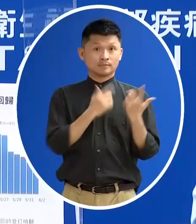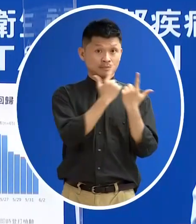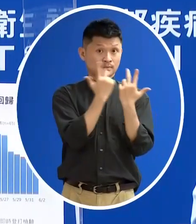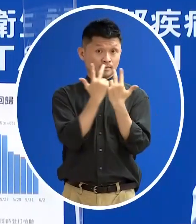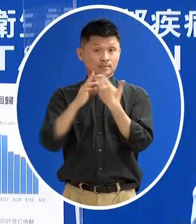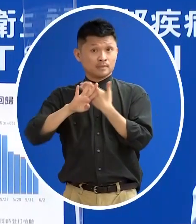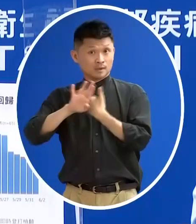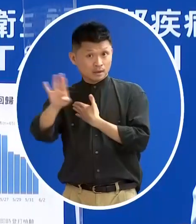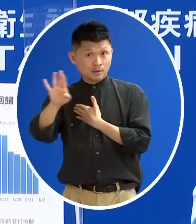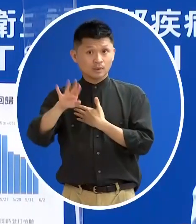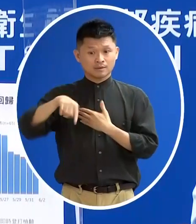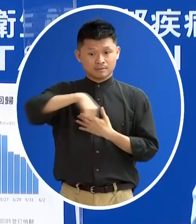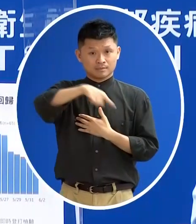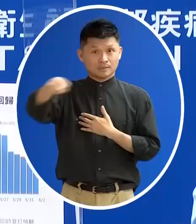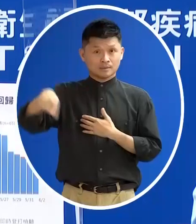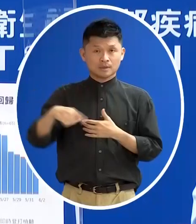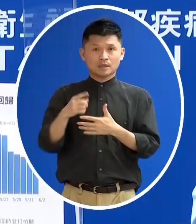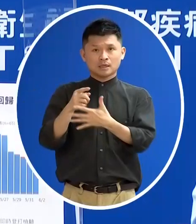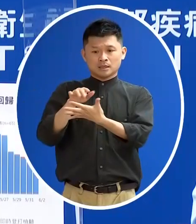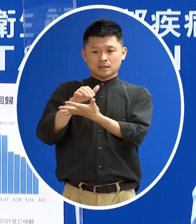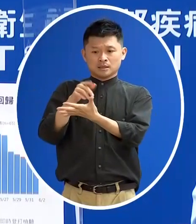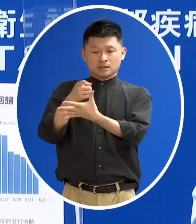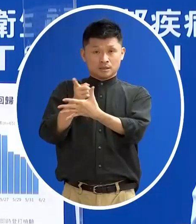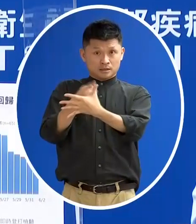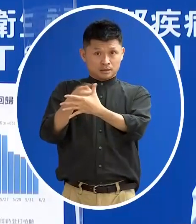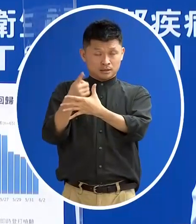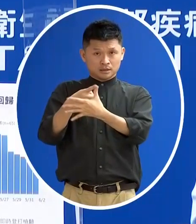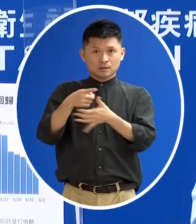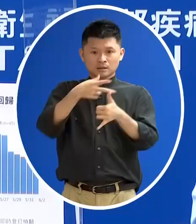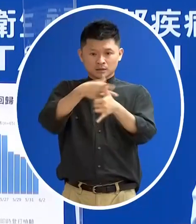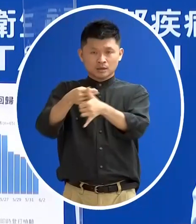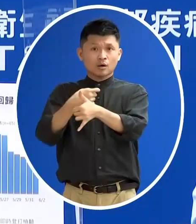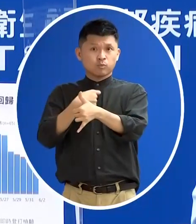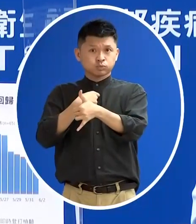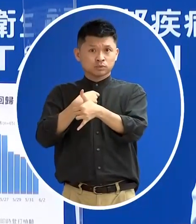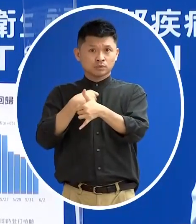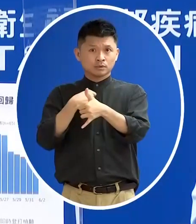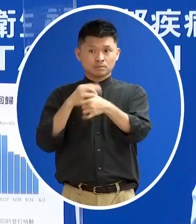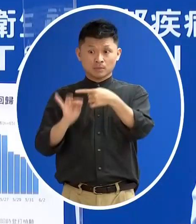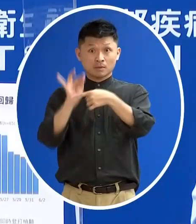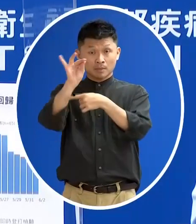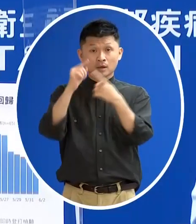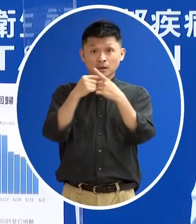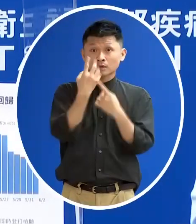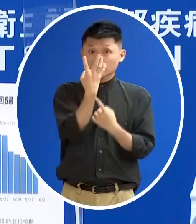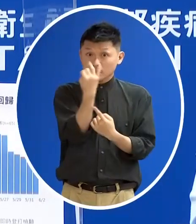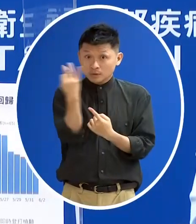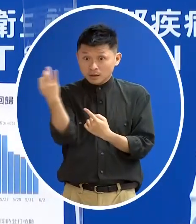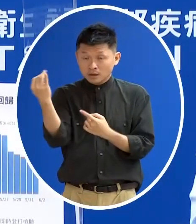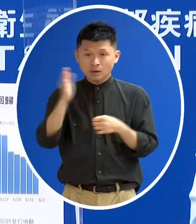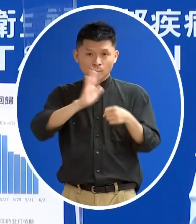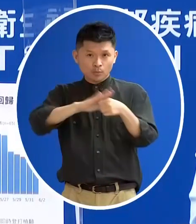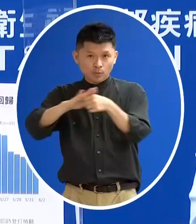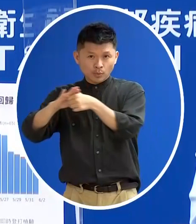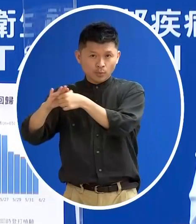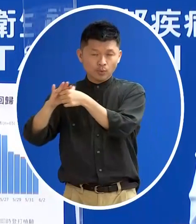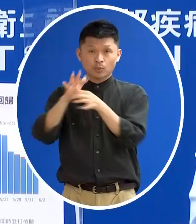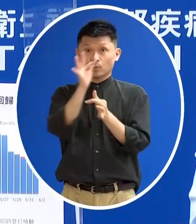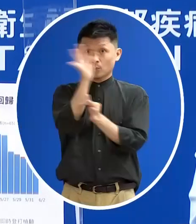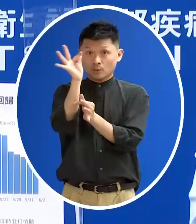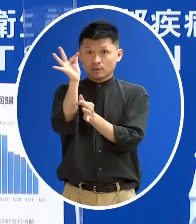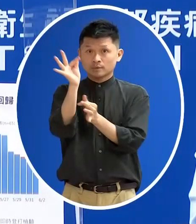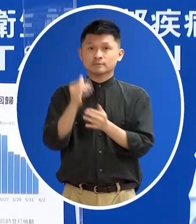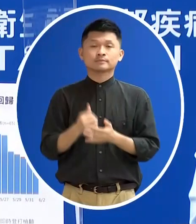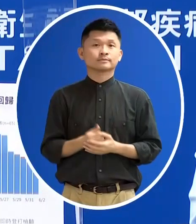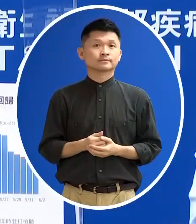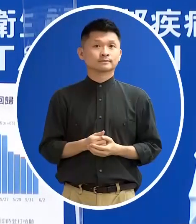市第一类人员第一季接种达100%所需的一个数量，都把它补齐来，那也将大家